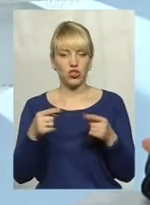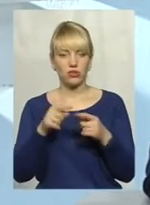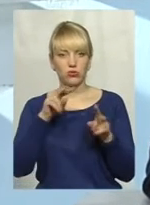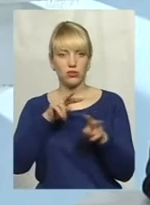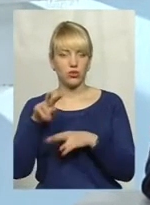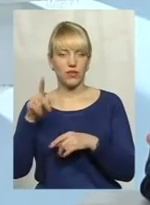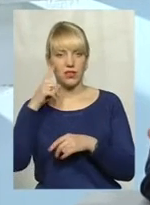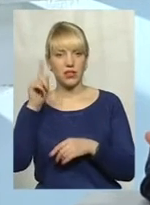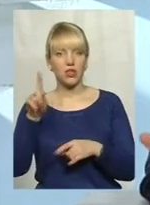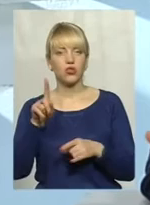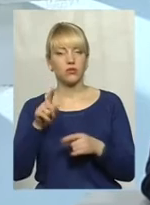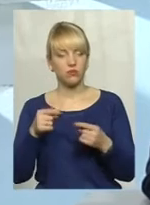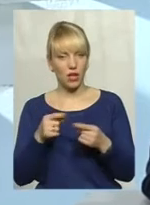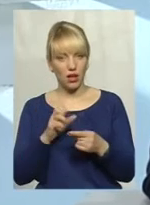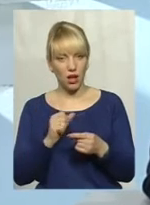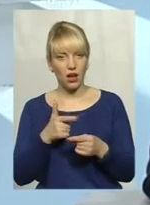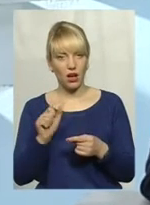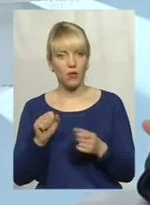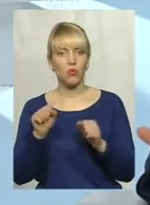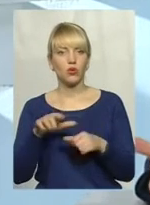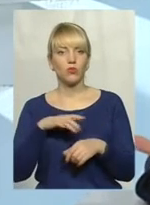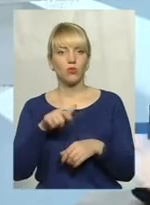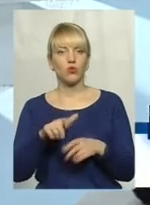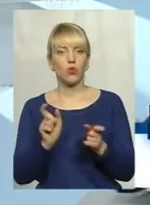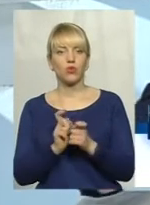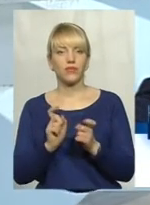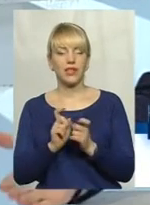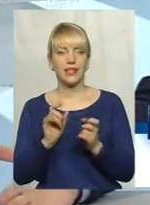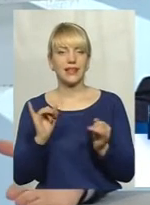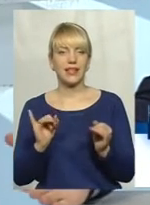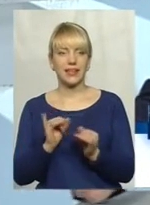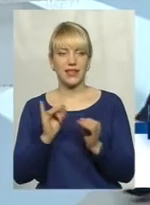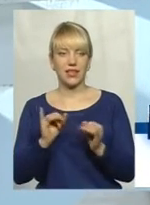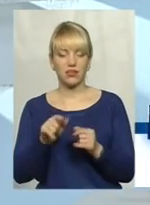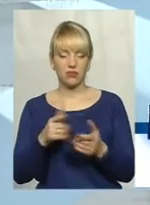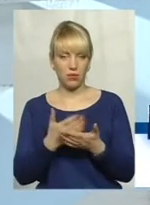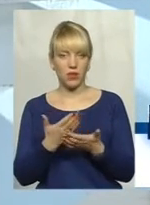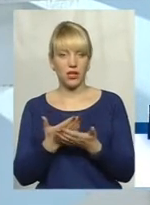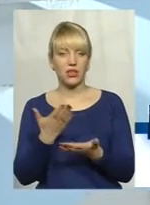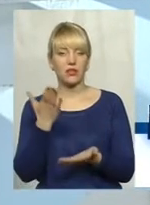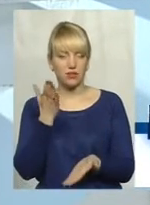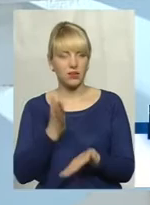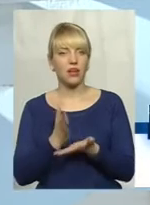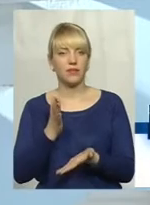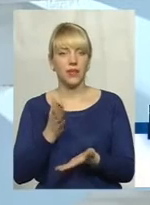вона знала, що ага, тут може бути конфлікт інтересів, ну і він тут, ну, наприклад, є. Ось, і